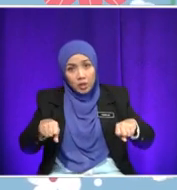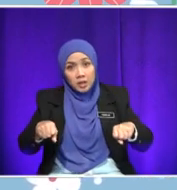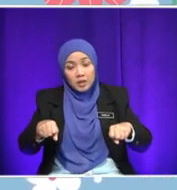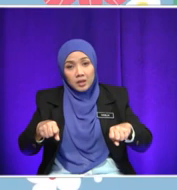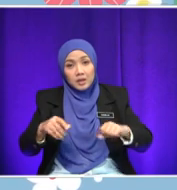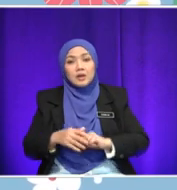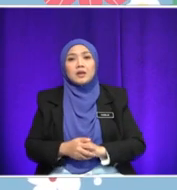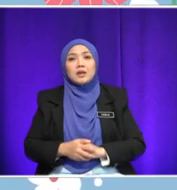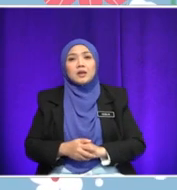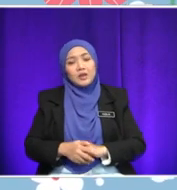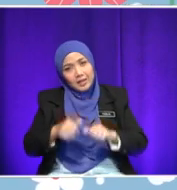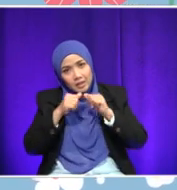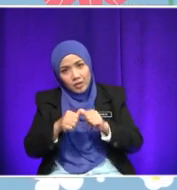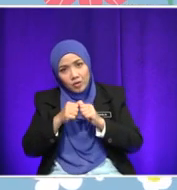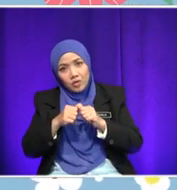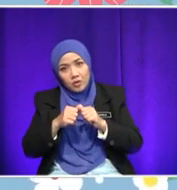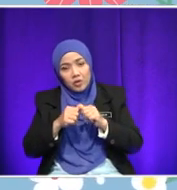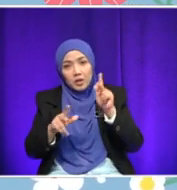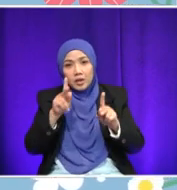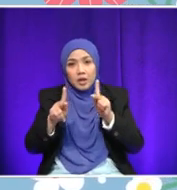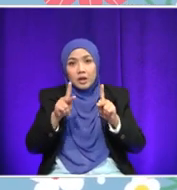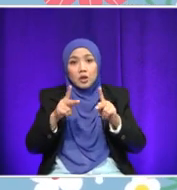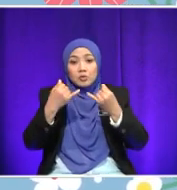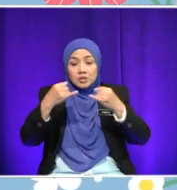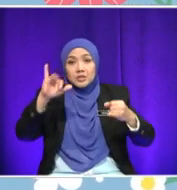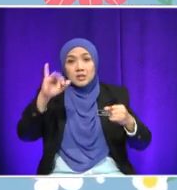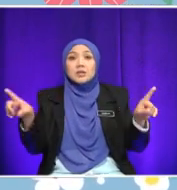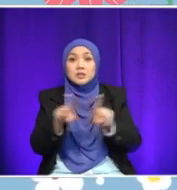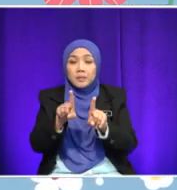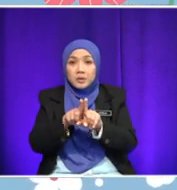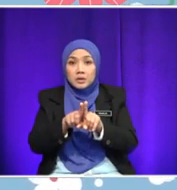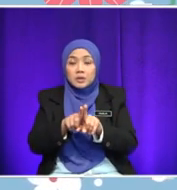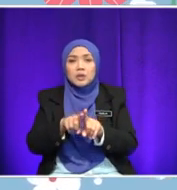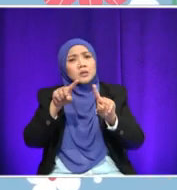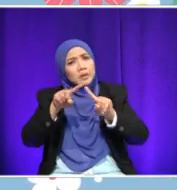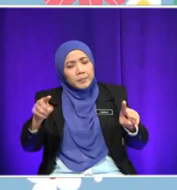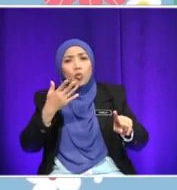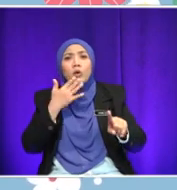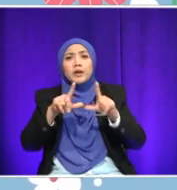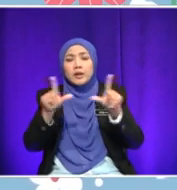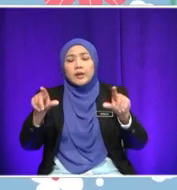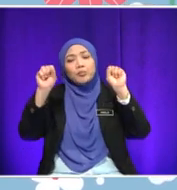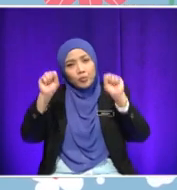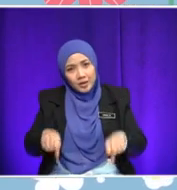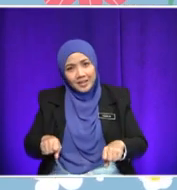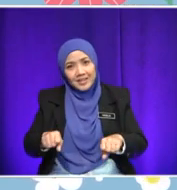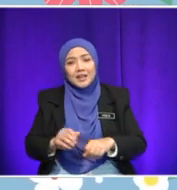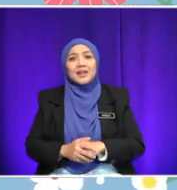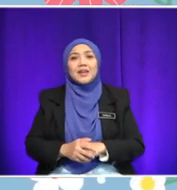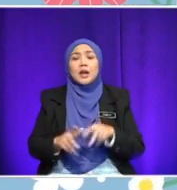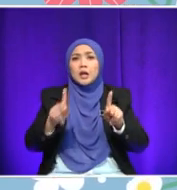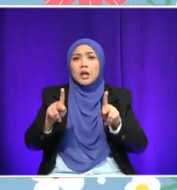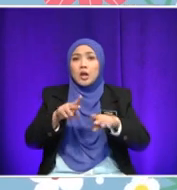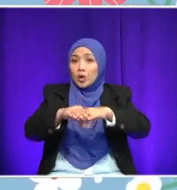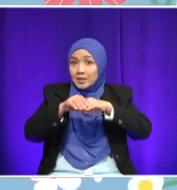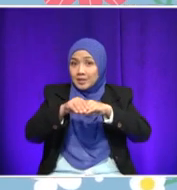jenis bunga yang sama warna yang berlainan kalau kita tengok pada Inggris konsep berkonsepkan Inggris berbagai jenis warna telah